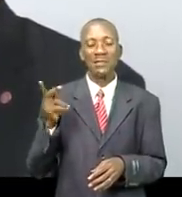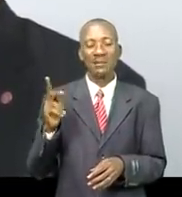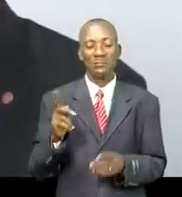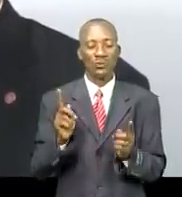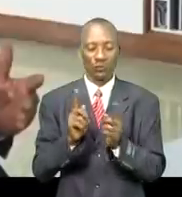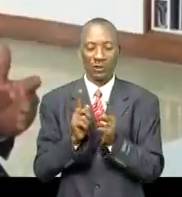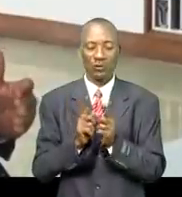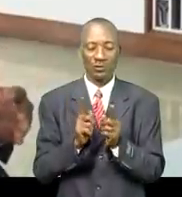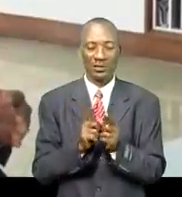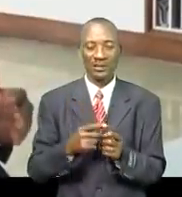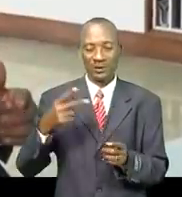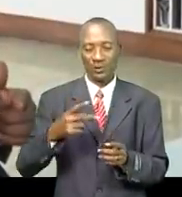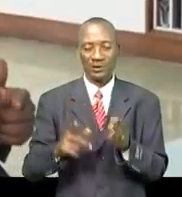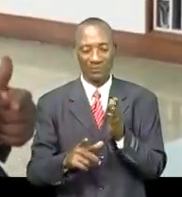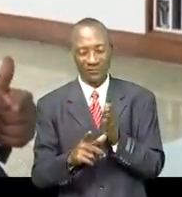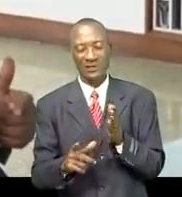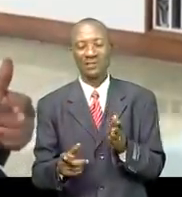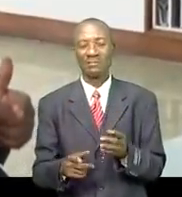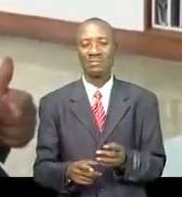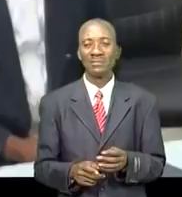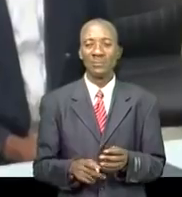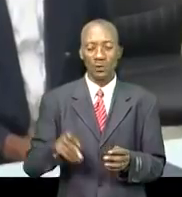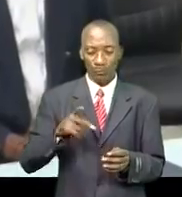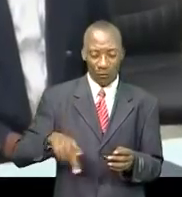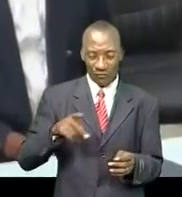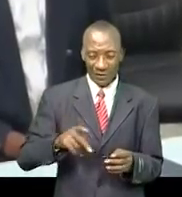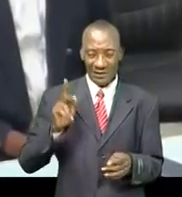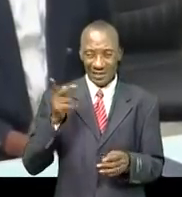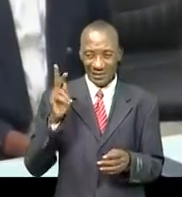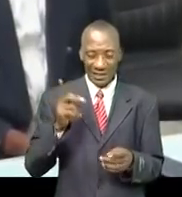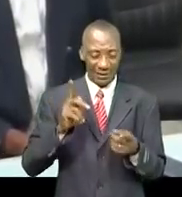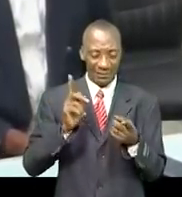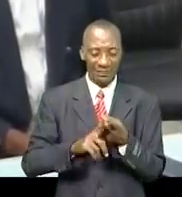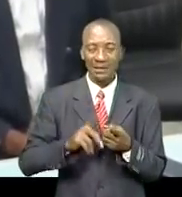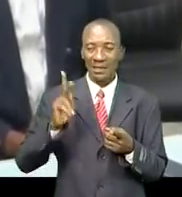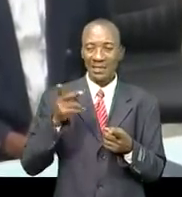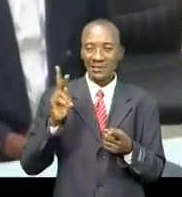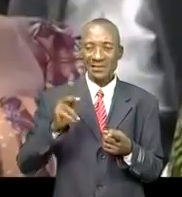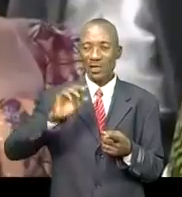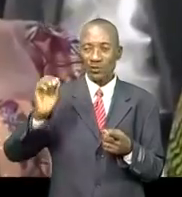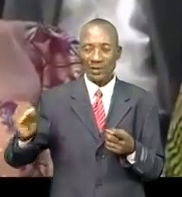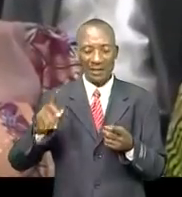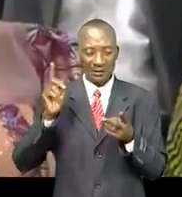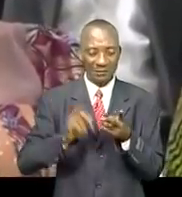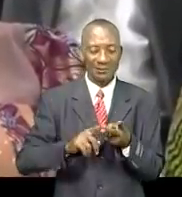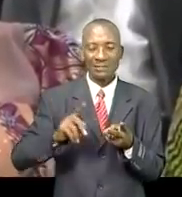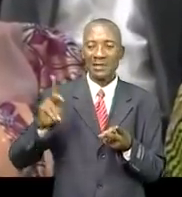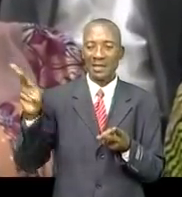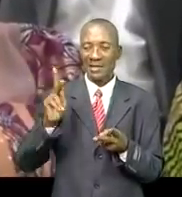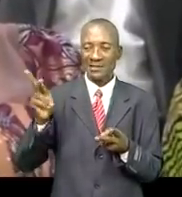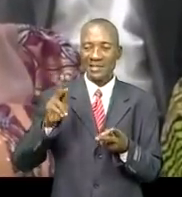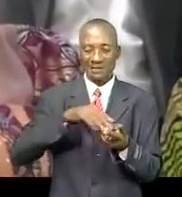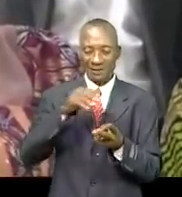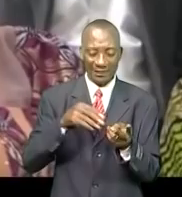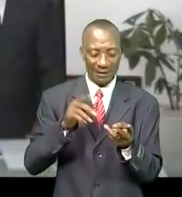Kassai central, du Kassai oriental, de la Lomami et du Sankuru ont réitéré à l'occasion leur indéfectible soutien